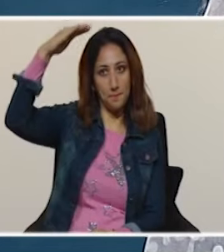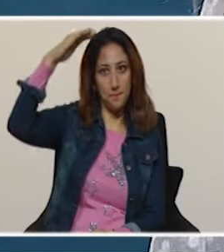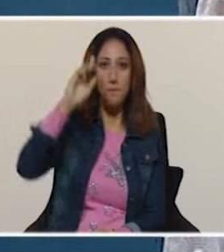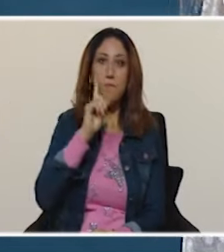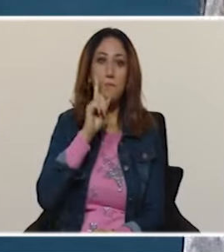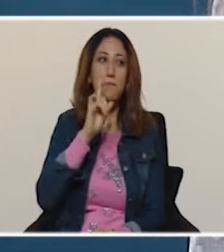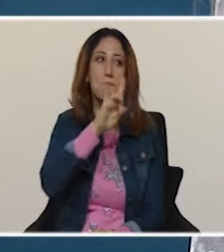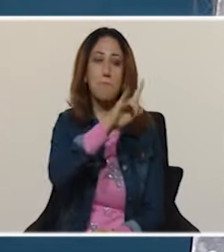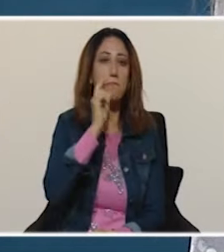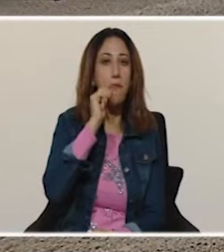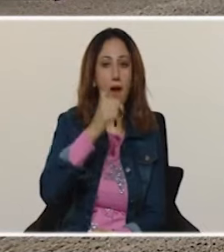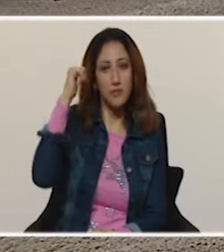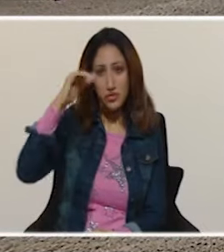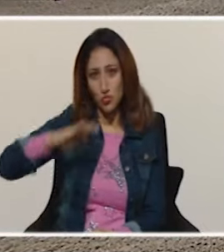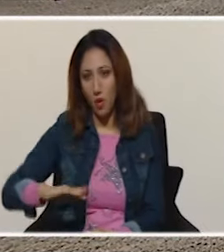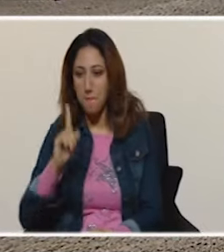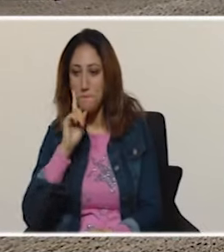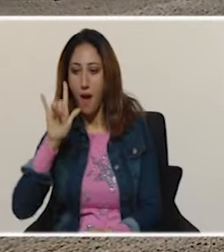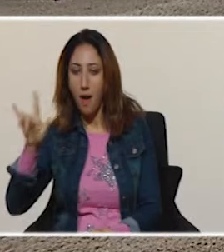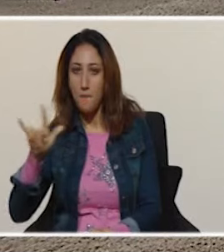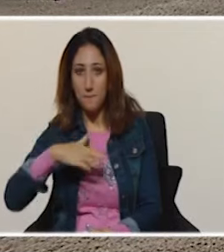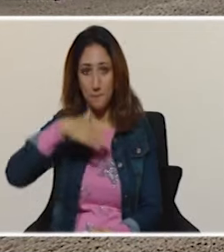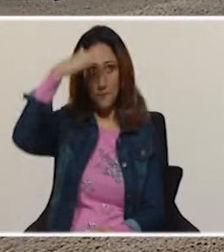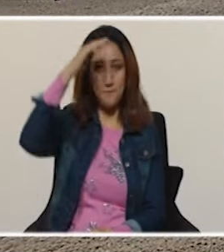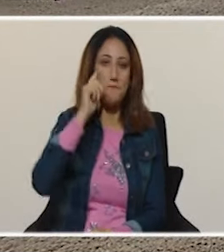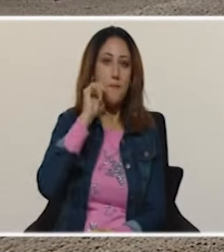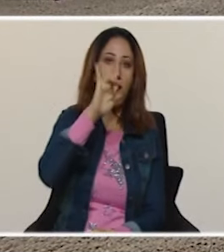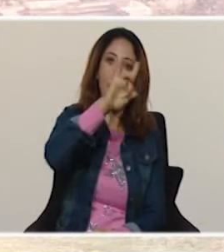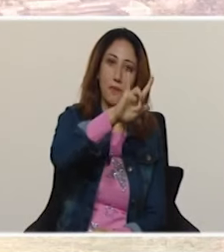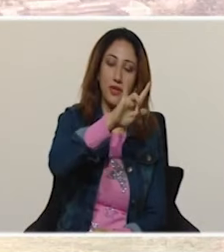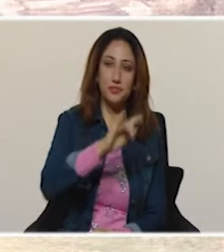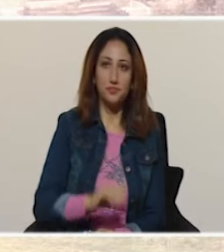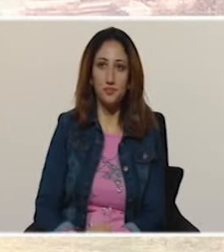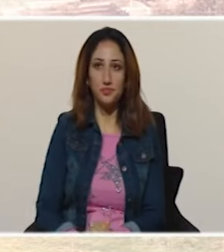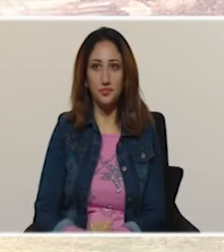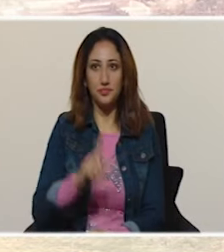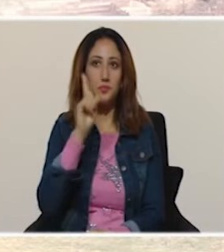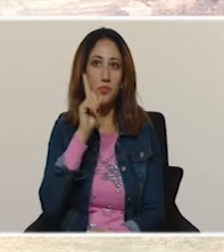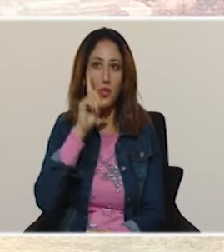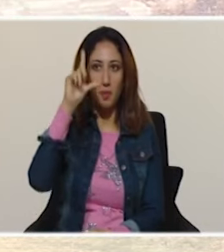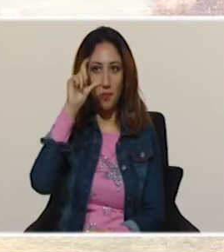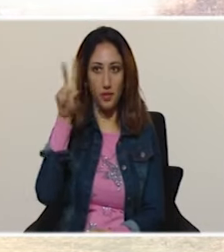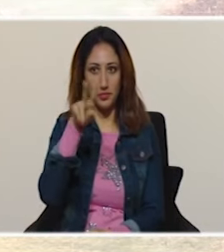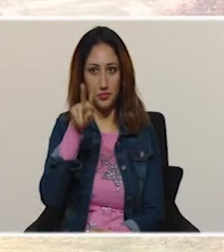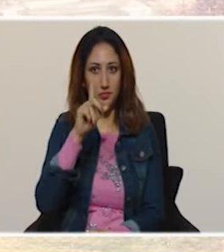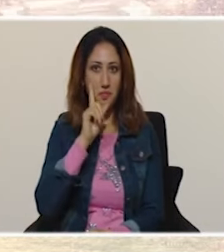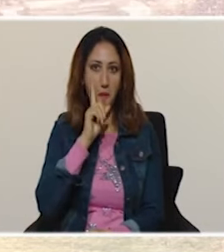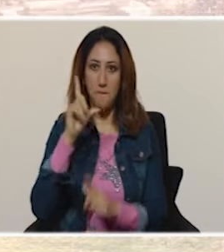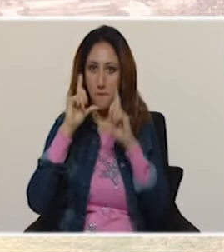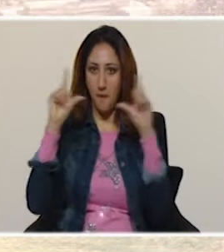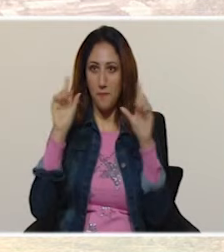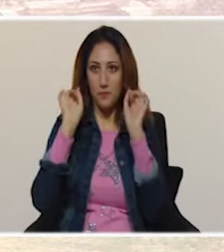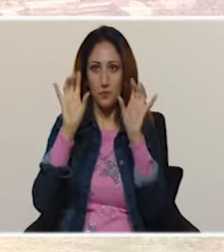حبيبة بابا. هون قدام بيتي براس بيروت قدام رملة البيضة يعني. دي صورتك مع ماما؟ حبيبي قمر ماما ما شاء